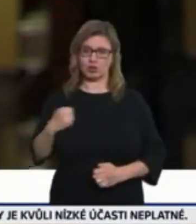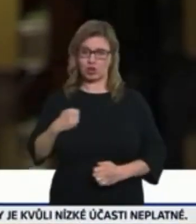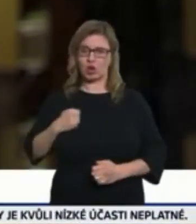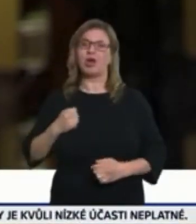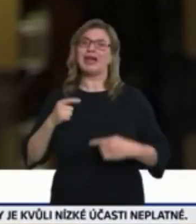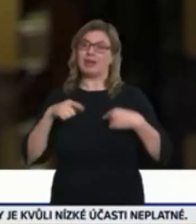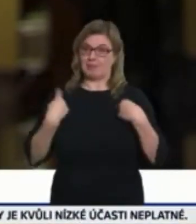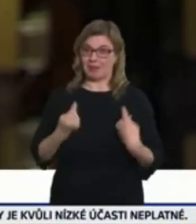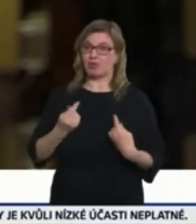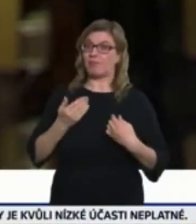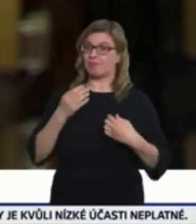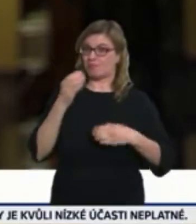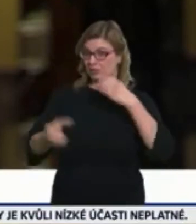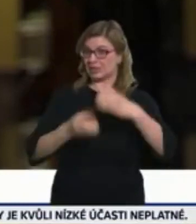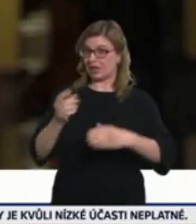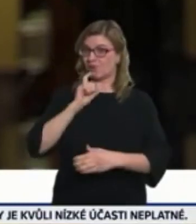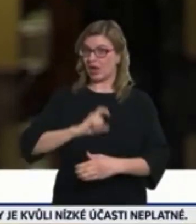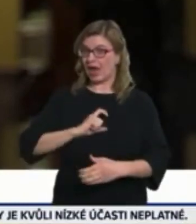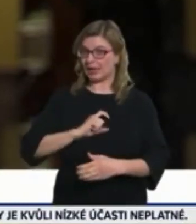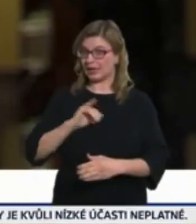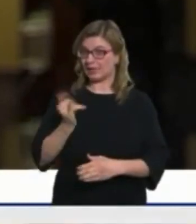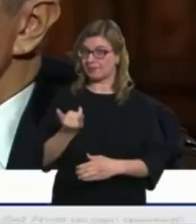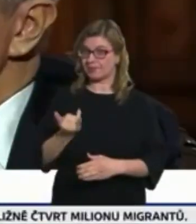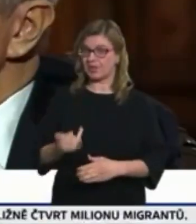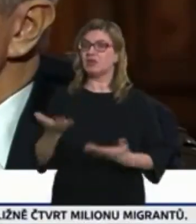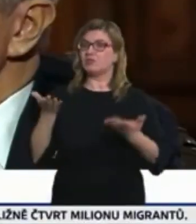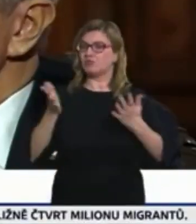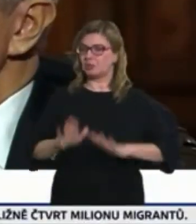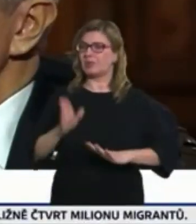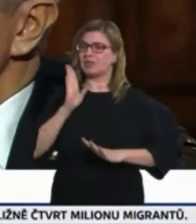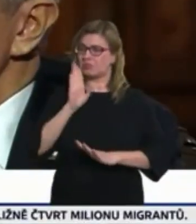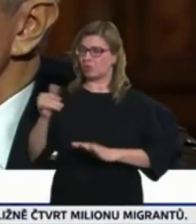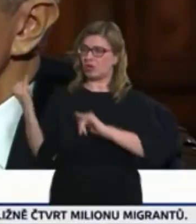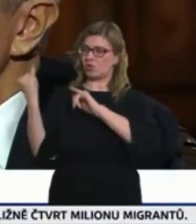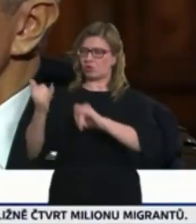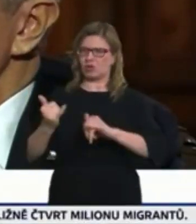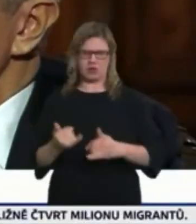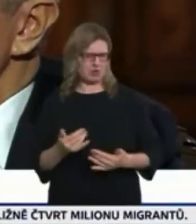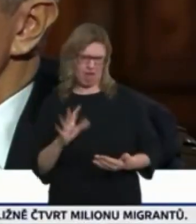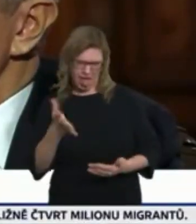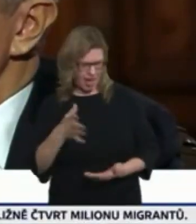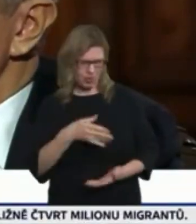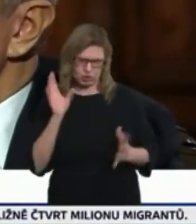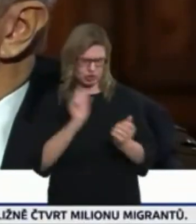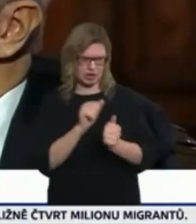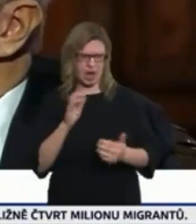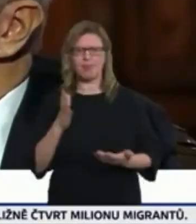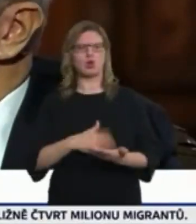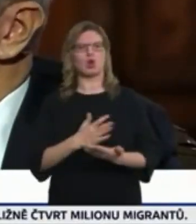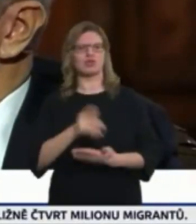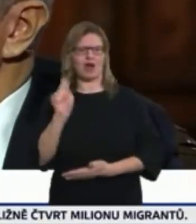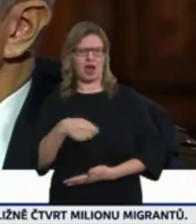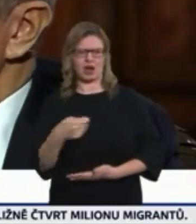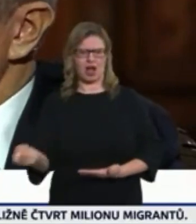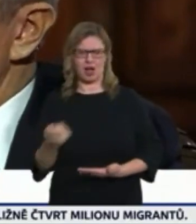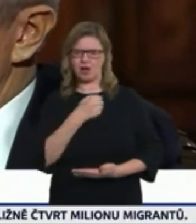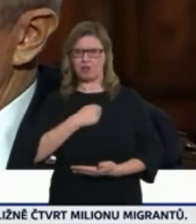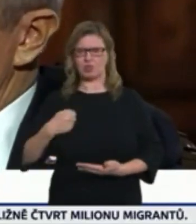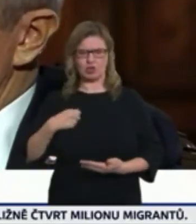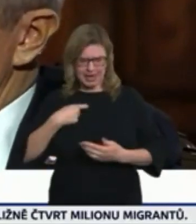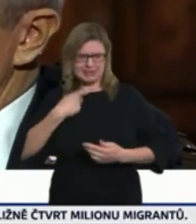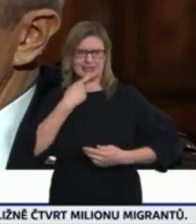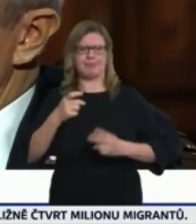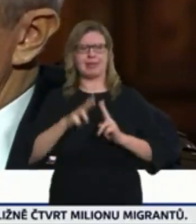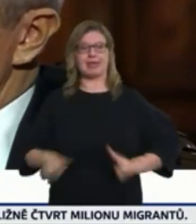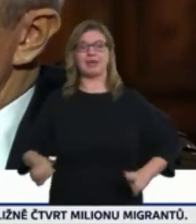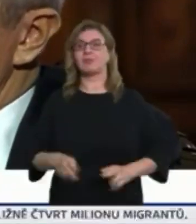Do války? Určitě ne. Do otevřeného konfliktu v případě napadení? A proč byste měli mít otevřený konflikt? Pokud já chci mír. Jste byl vrchní